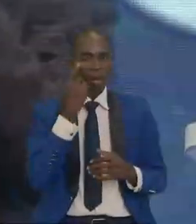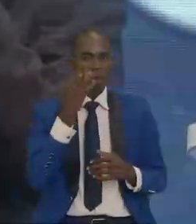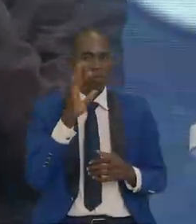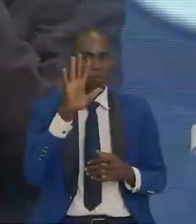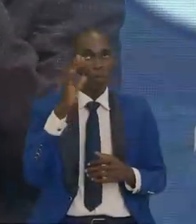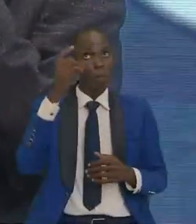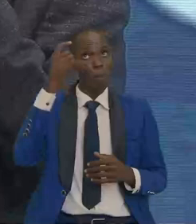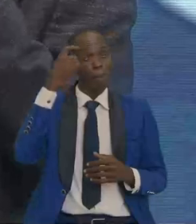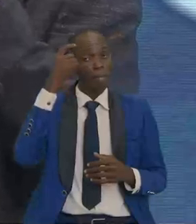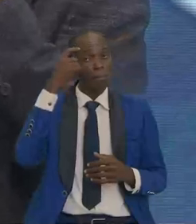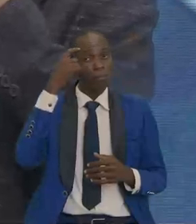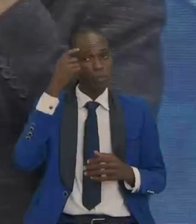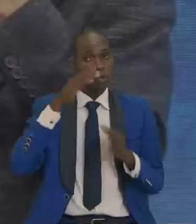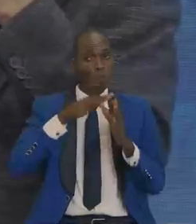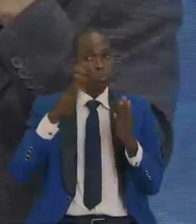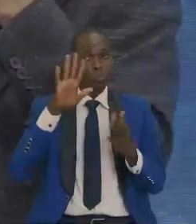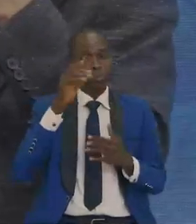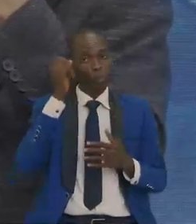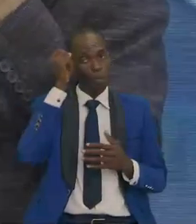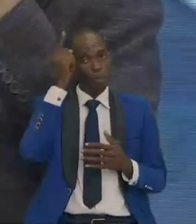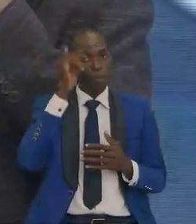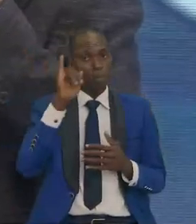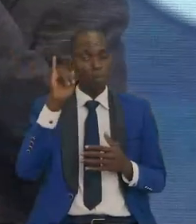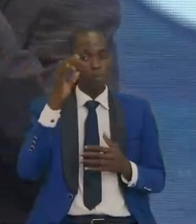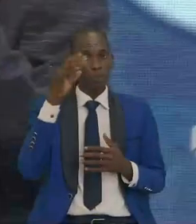Maintenant, vous ouvrez les yeux de votre esprit.